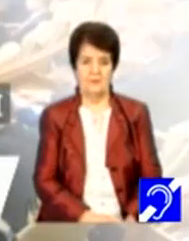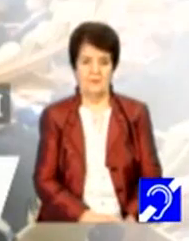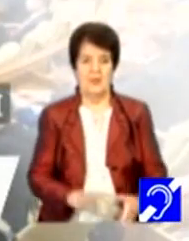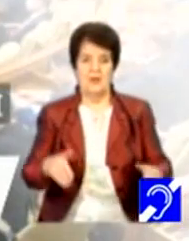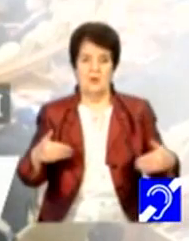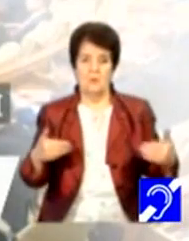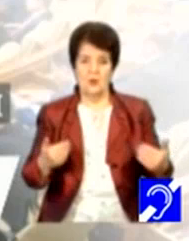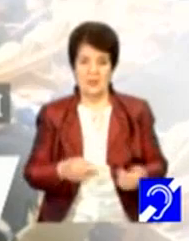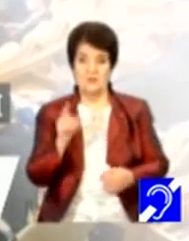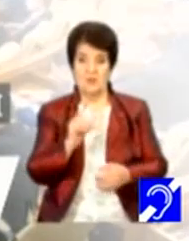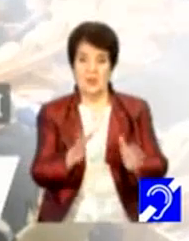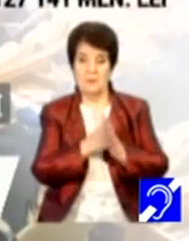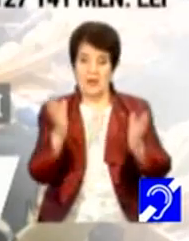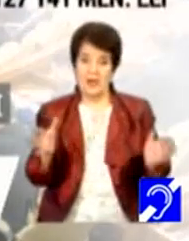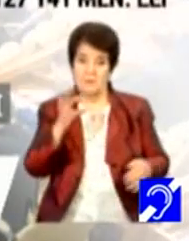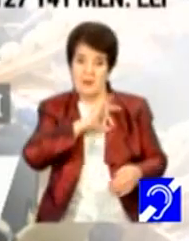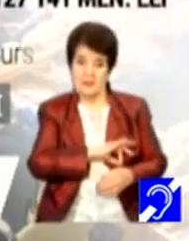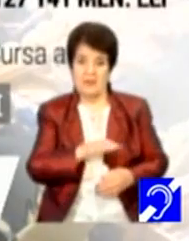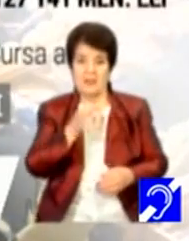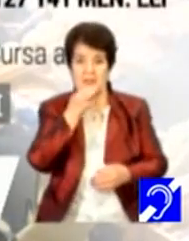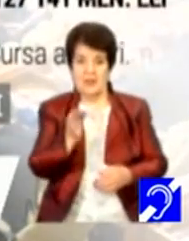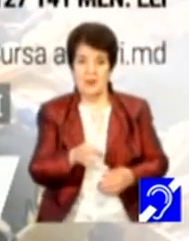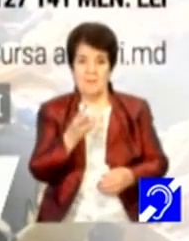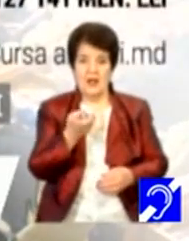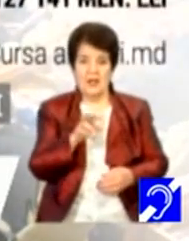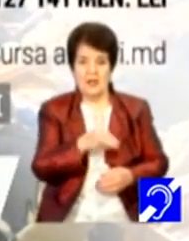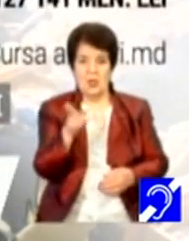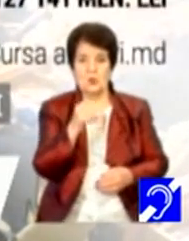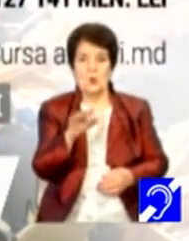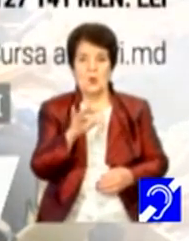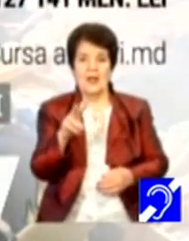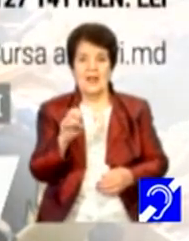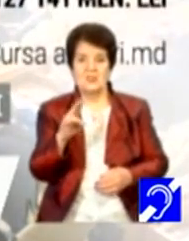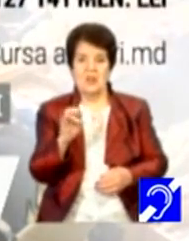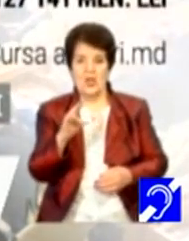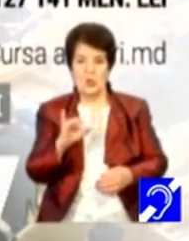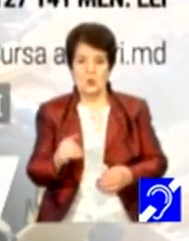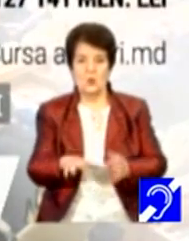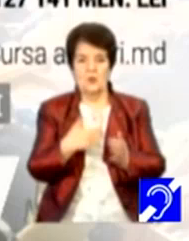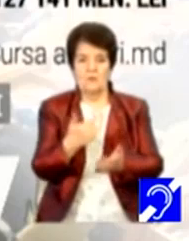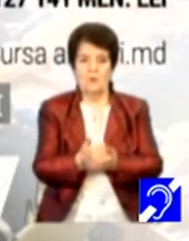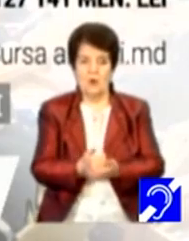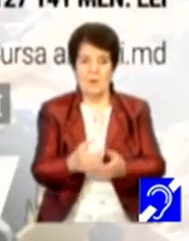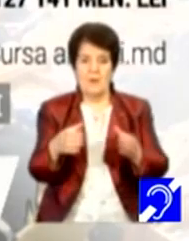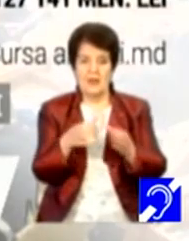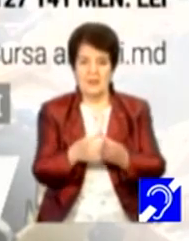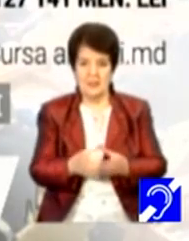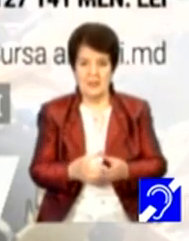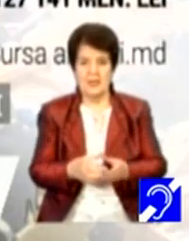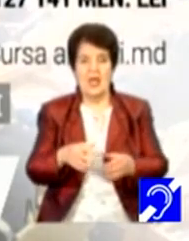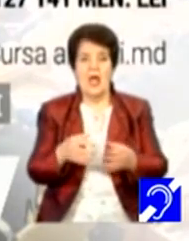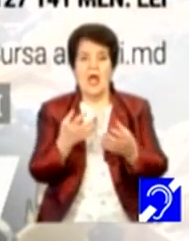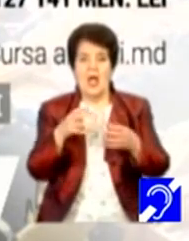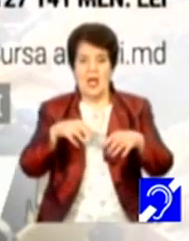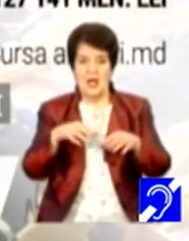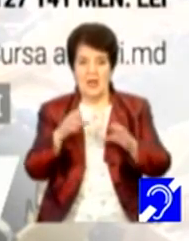Bun găsit! Cele mai mari venituri a declarat Mariana Durleșteanu, care se află în fruntea listei Partidului Legii și